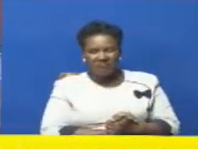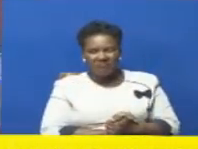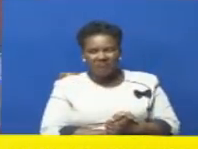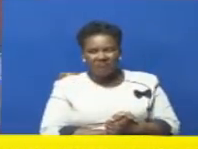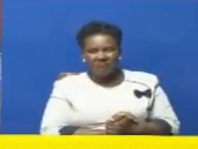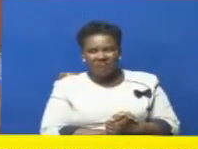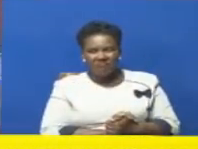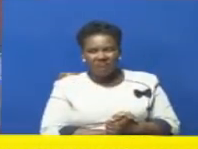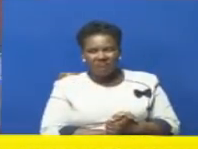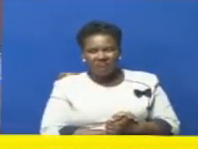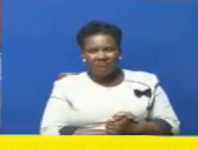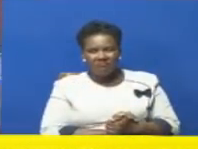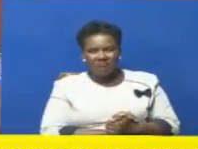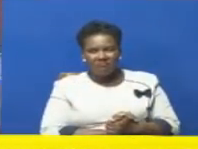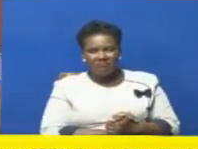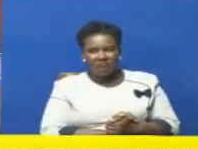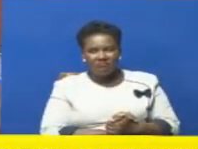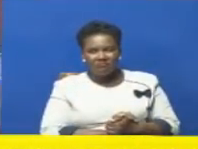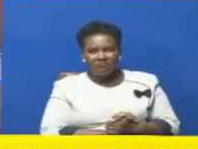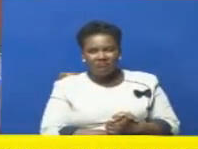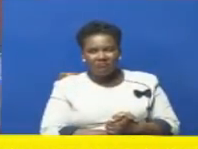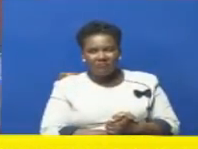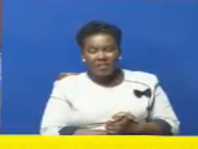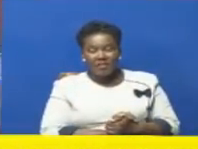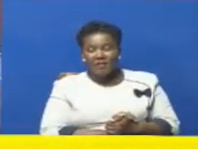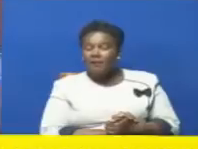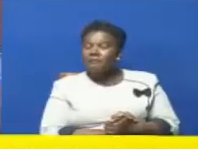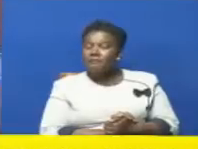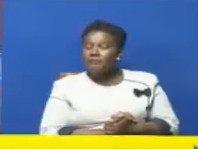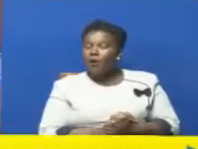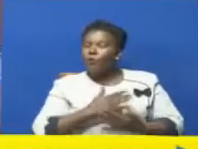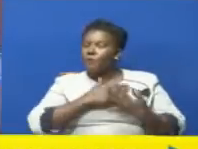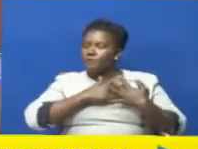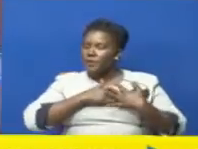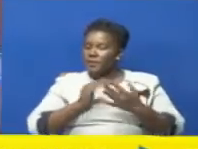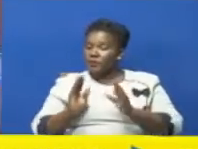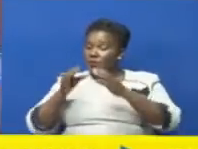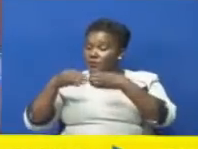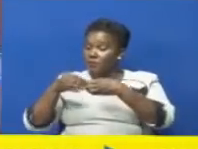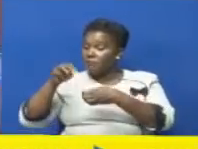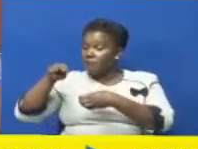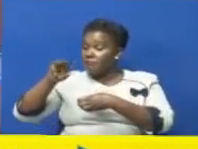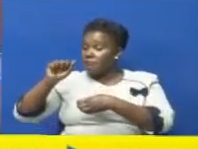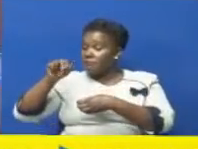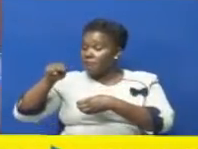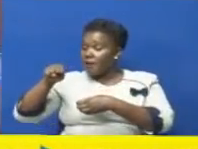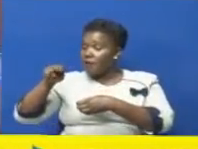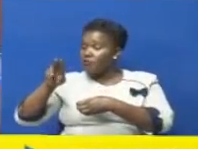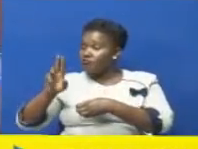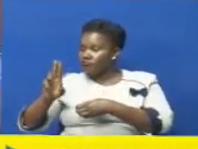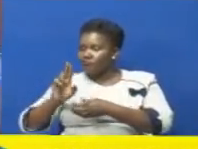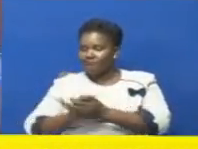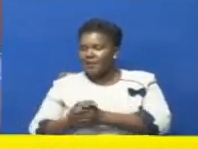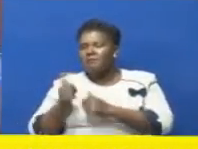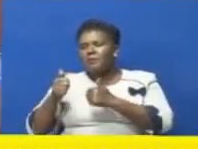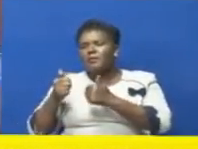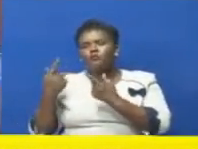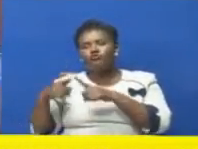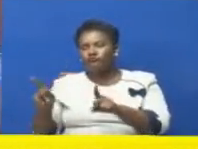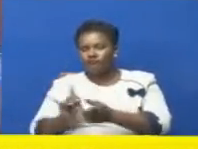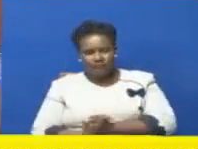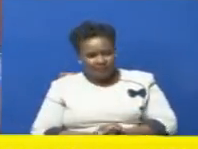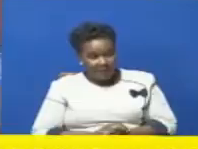tuseme matarajio ya mashabiki wa Manchester United kutokana na mwenendo wa timu yao, kwamba wanasema ina wachezaji wazuri lakini hata